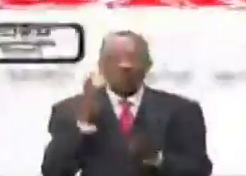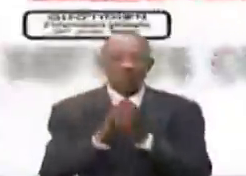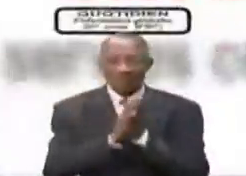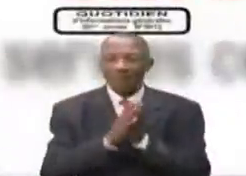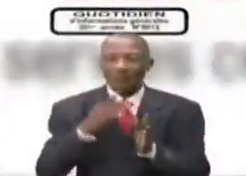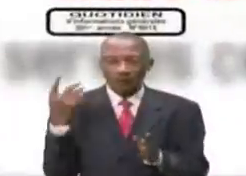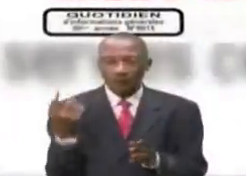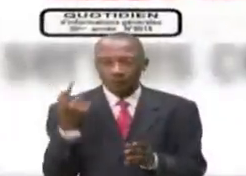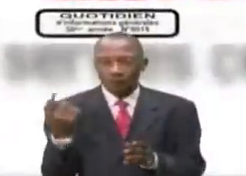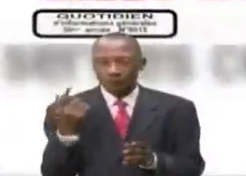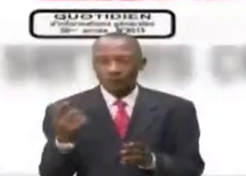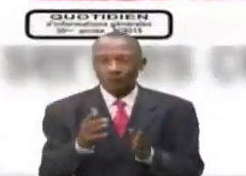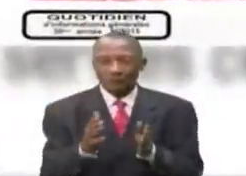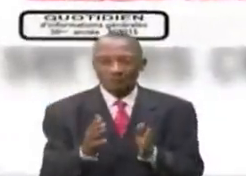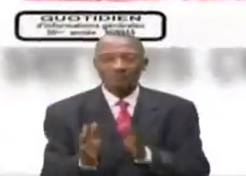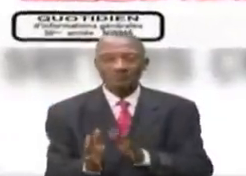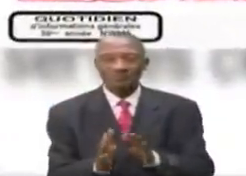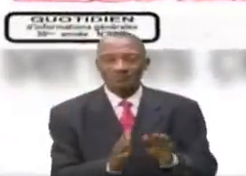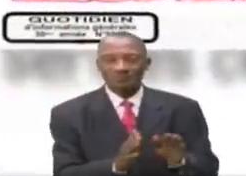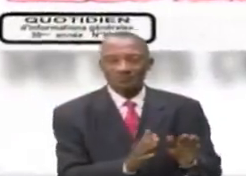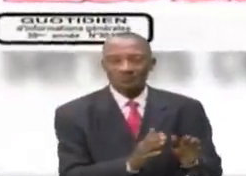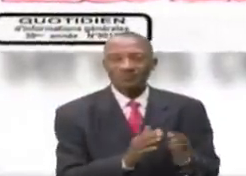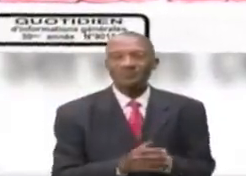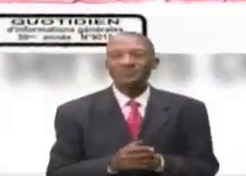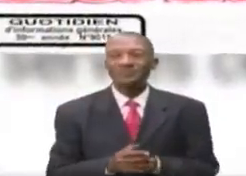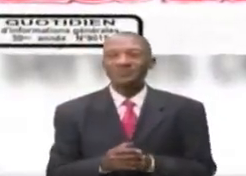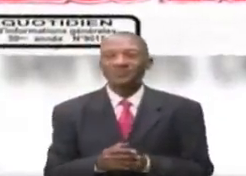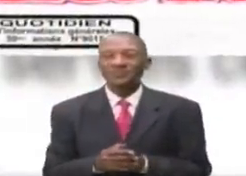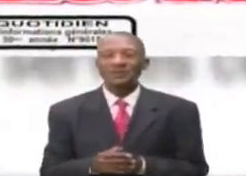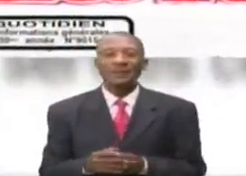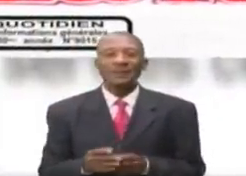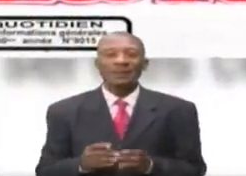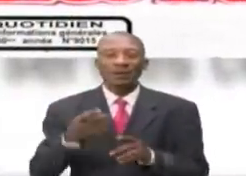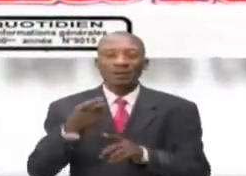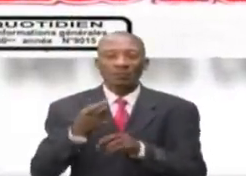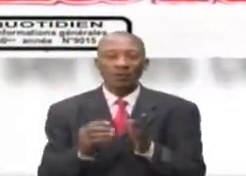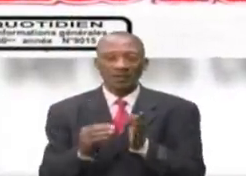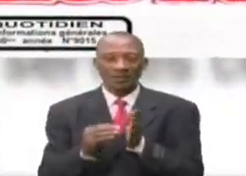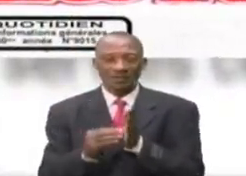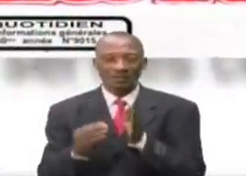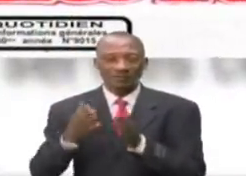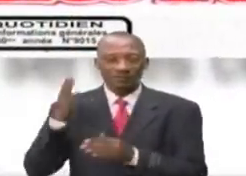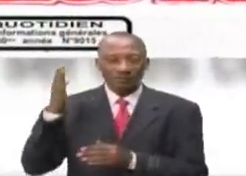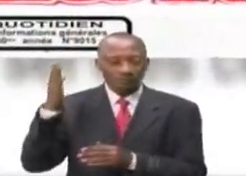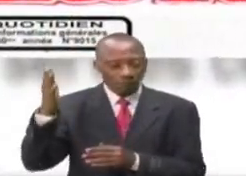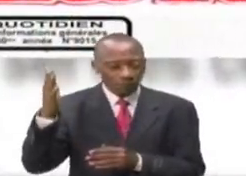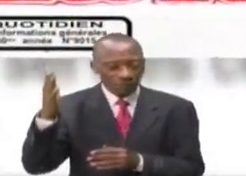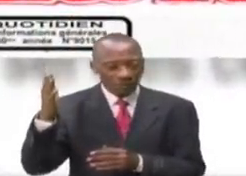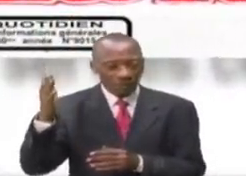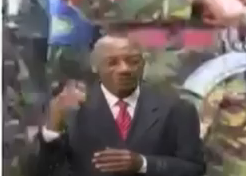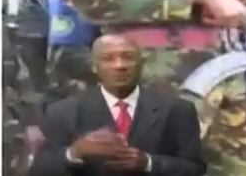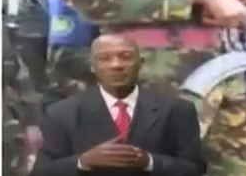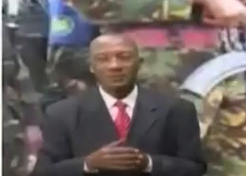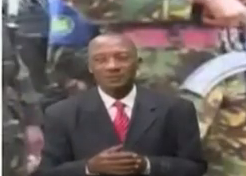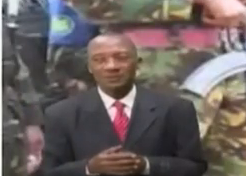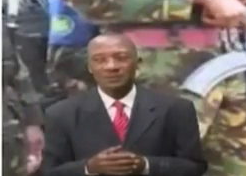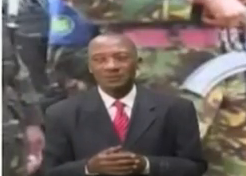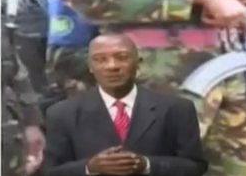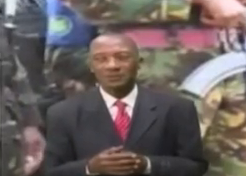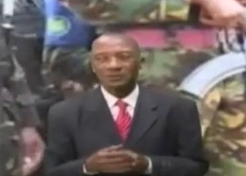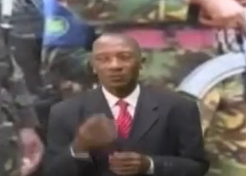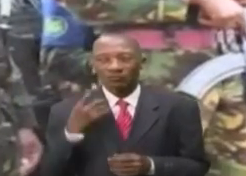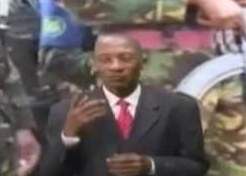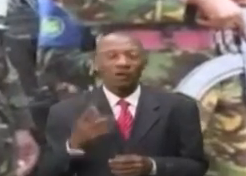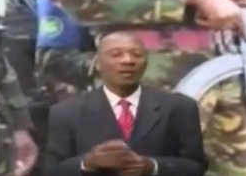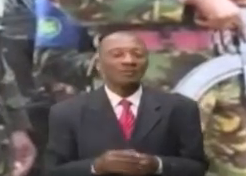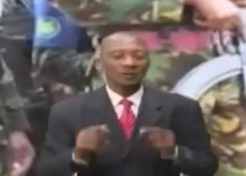La force de la SADC se déploie en septembre prochain. La référence plus annonce l'arrivée de cette force dans l'est de